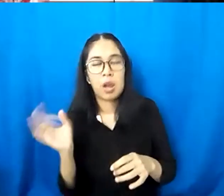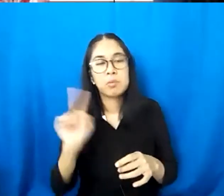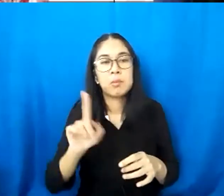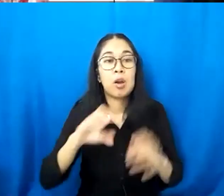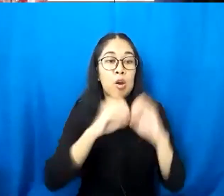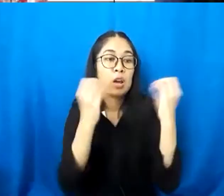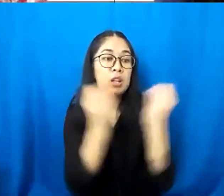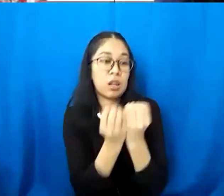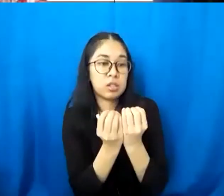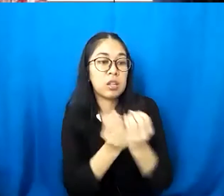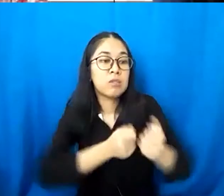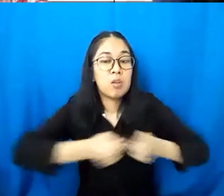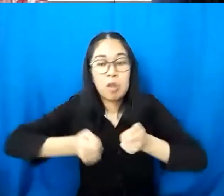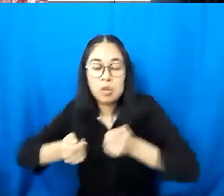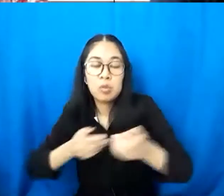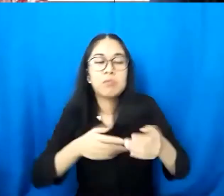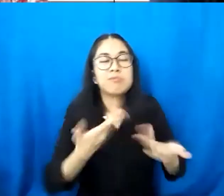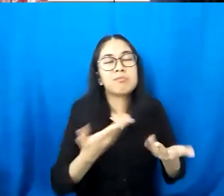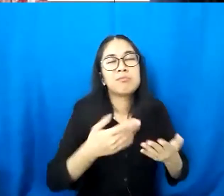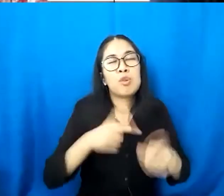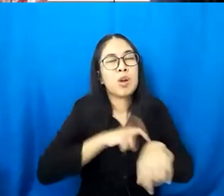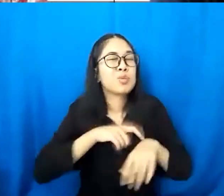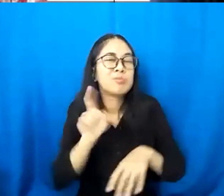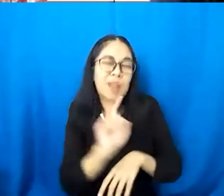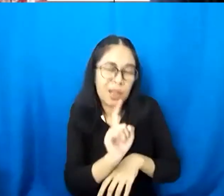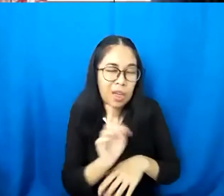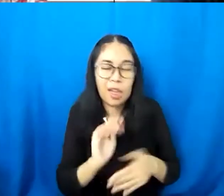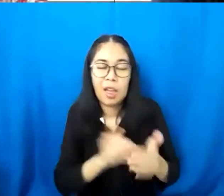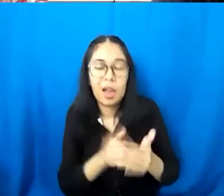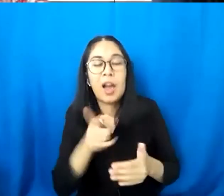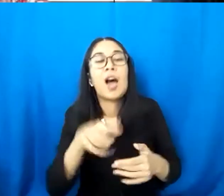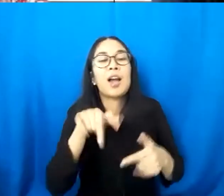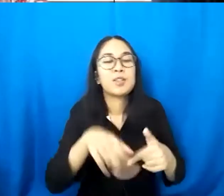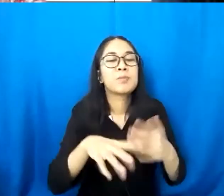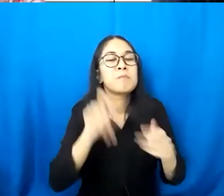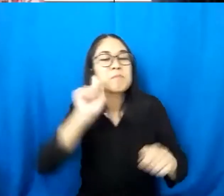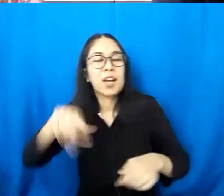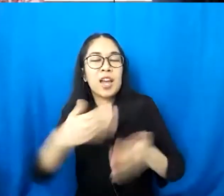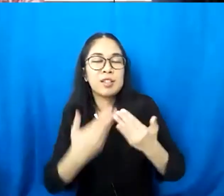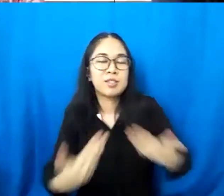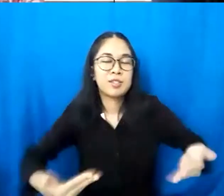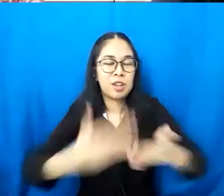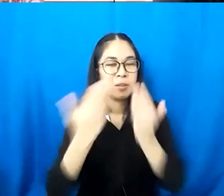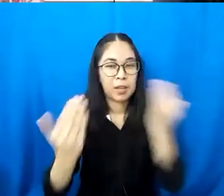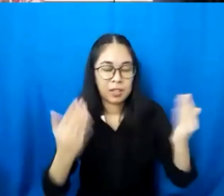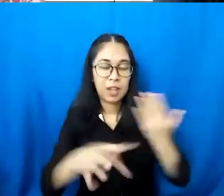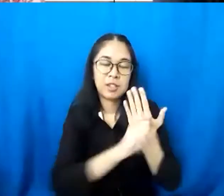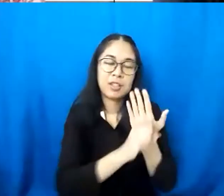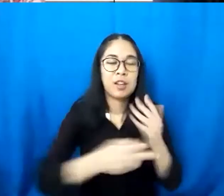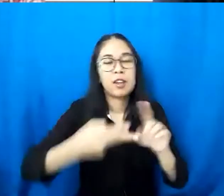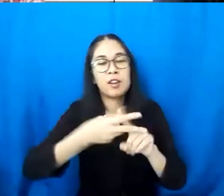Jadi sosial media menjadi upaya kita. Dan kemudian tahun 2011 dan kemudian tahun 2018 kalau saya tidak